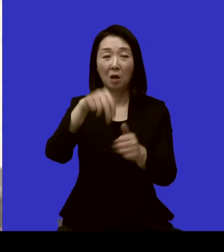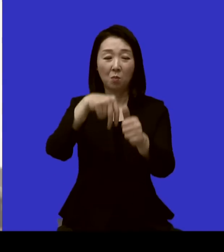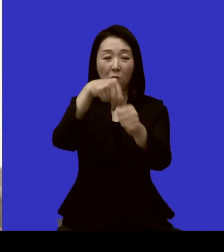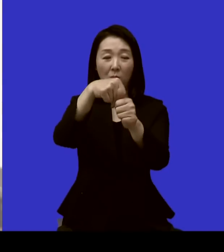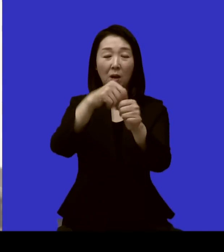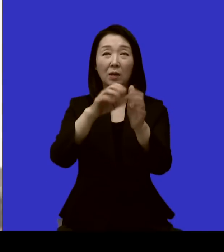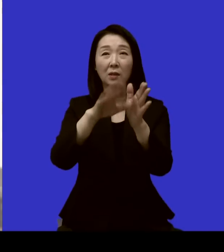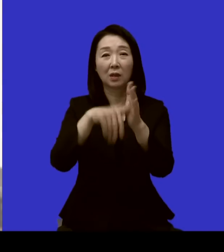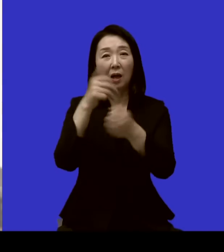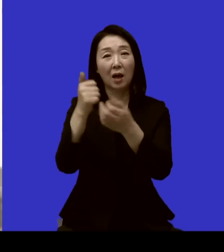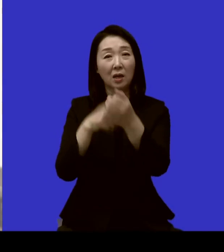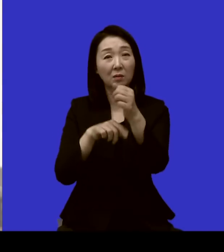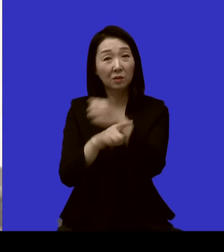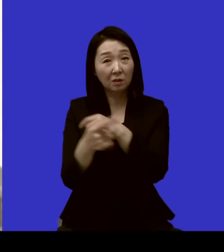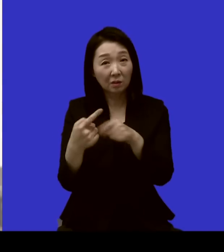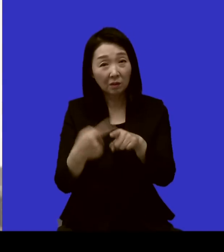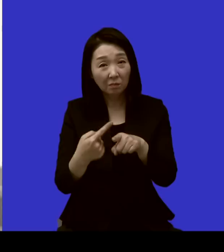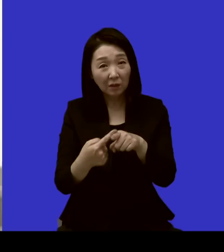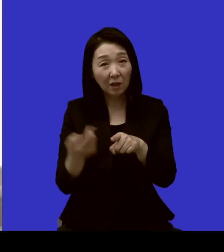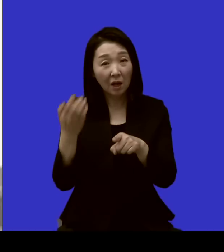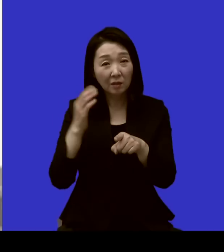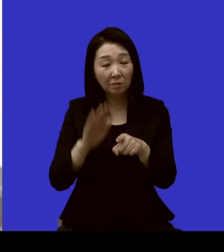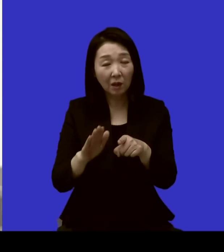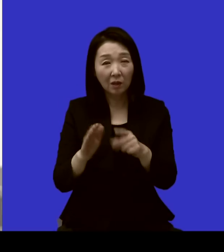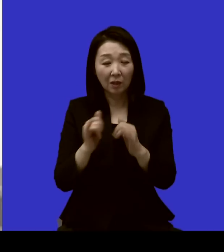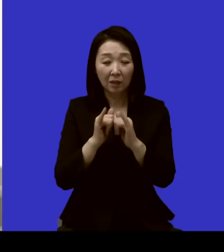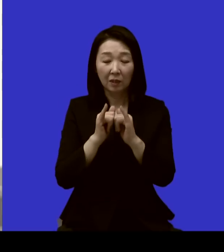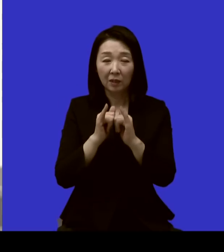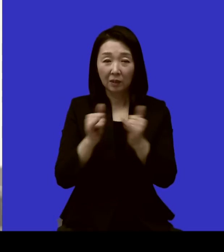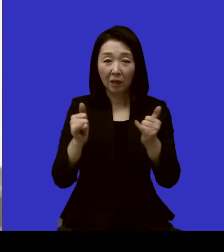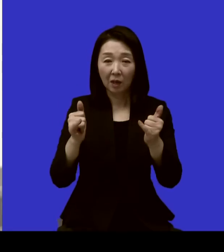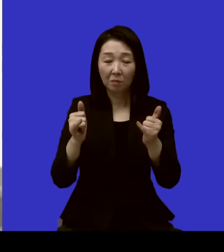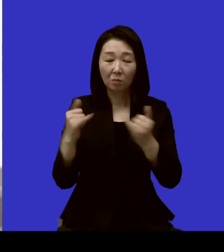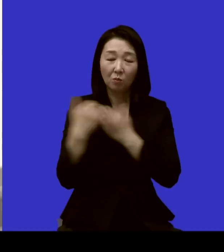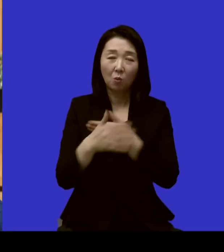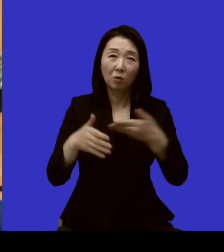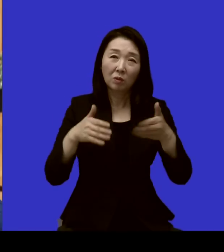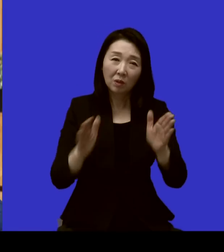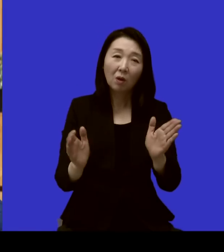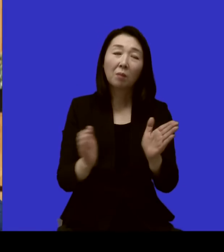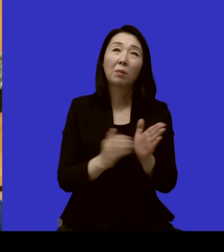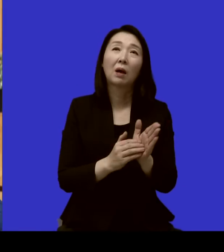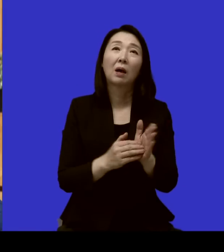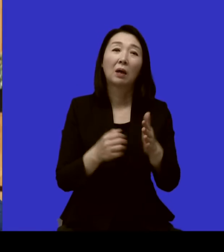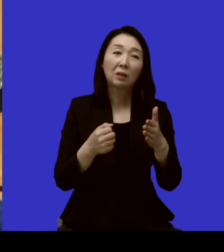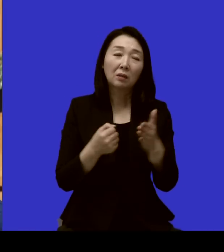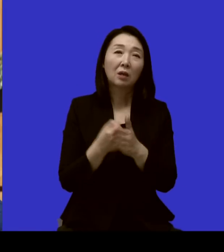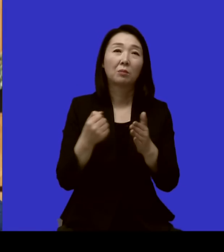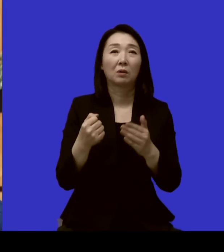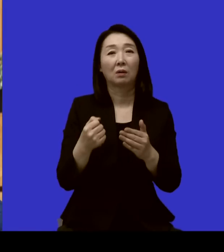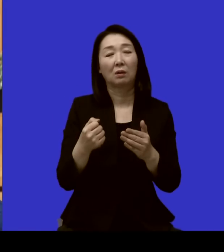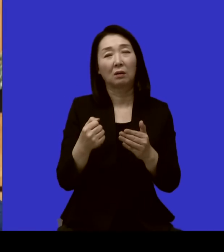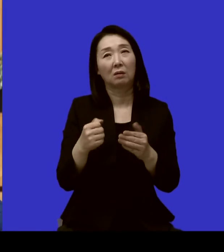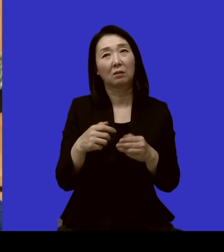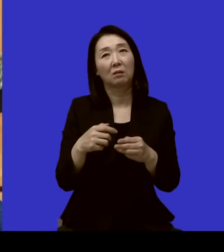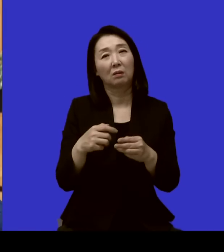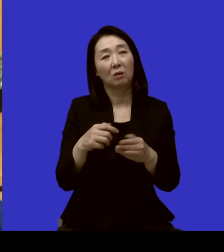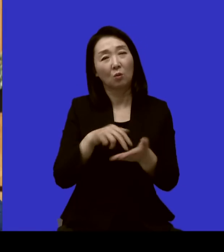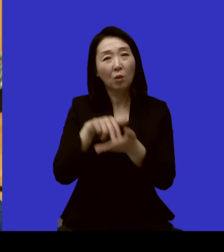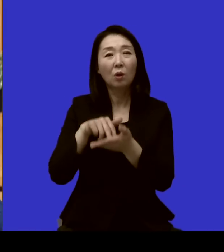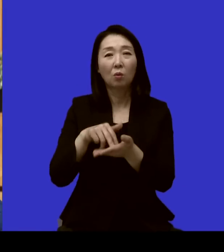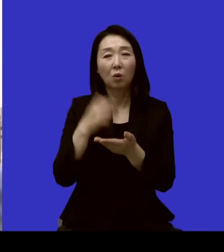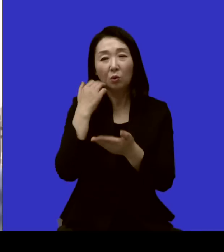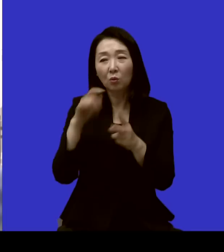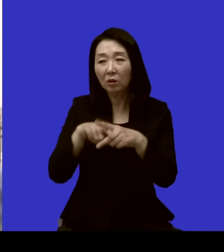아무리 하나님 뜻이었지만 예. 인간의 인성을 입으셨기 때문에 그 얼마나 외로웠을까. 예. 누구도 이해받지 못했을 것. 그렇죠. 그랬을